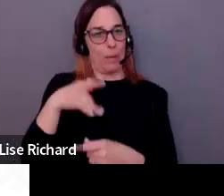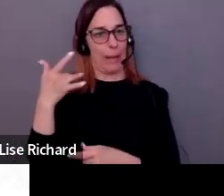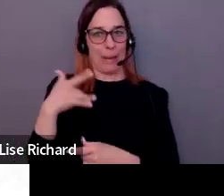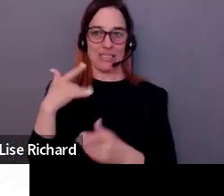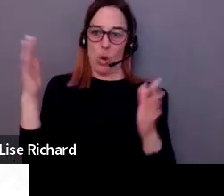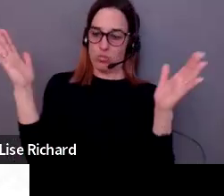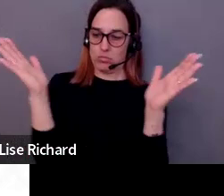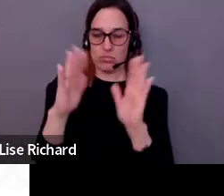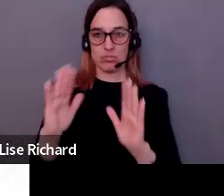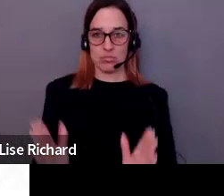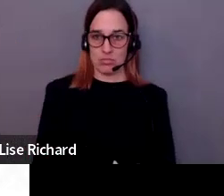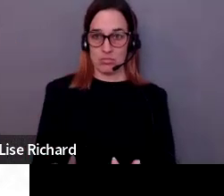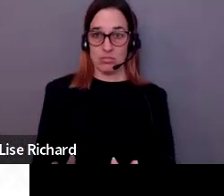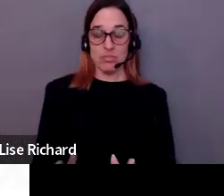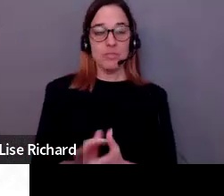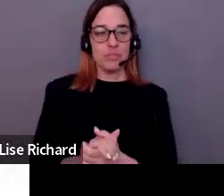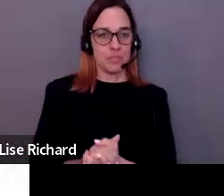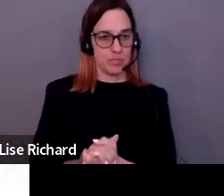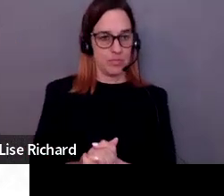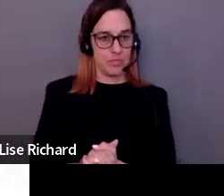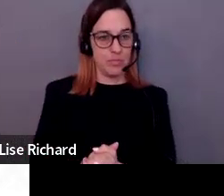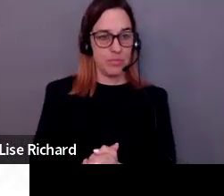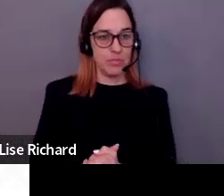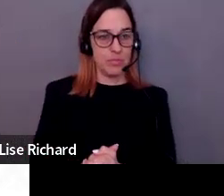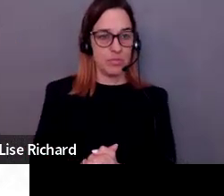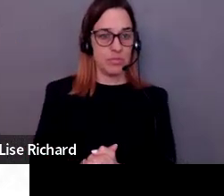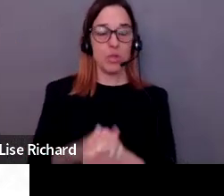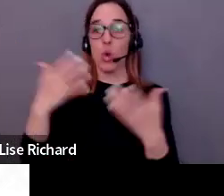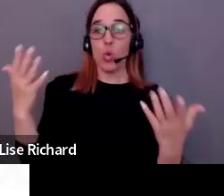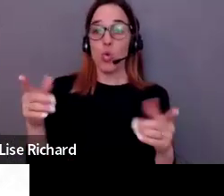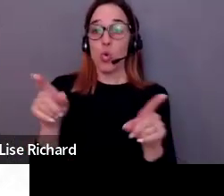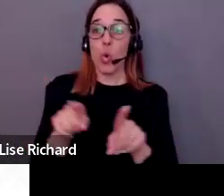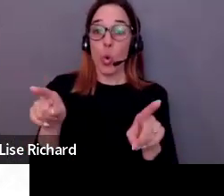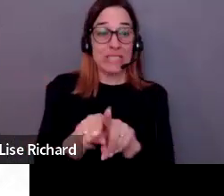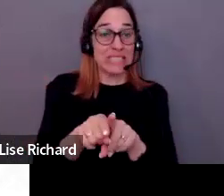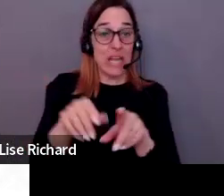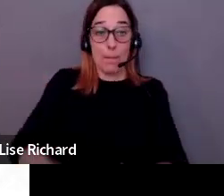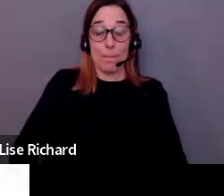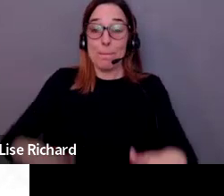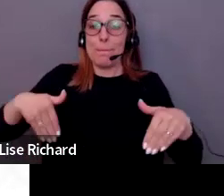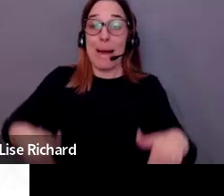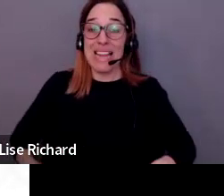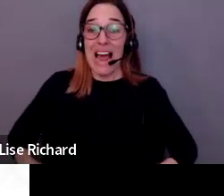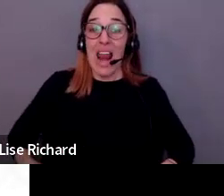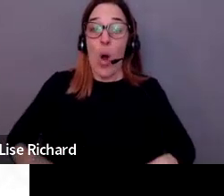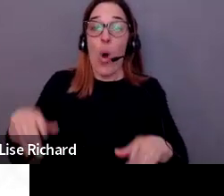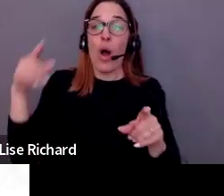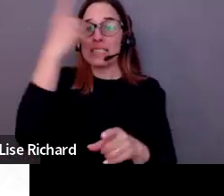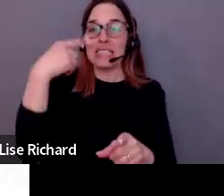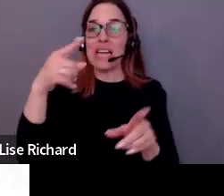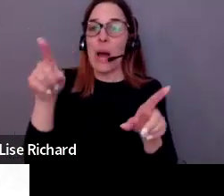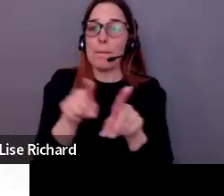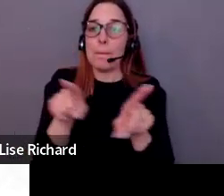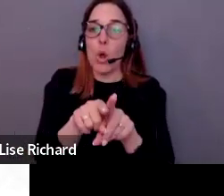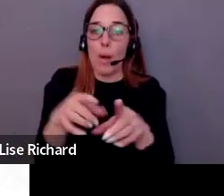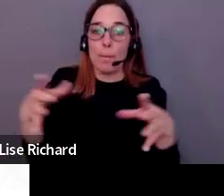Ce qui est bon aussi pour lever, c'est un pantalon qu'on appelle de type paper bag. C'est un pantalon, vous